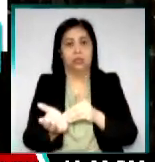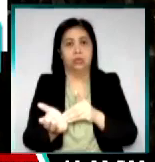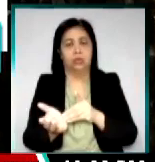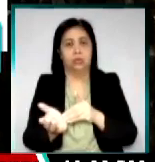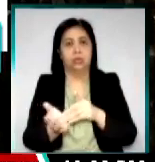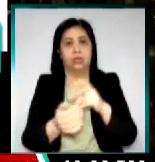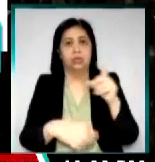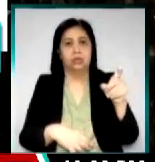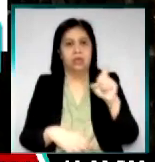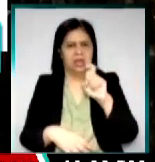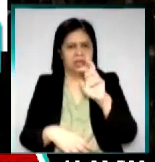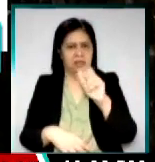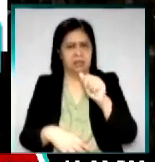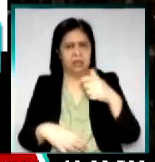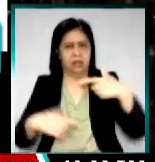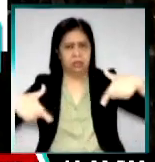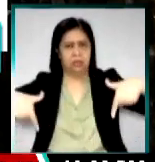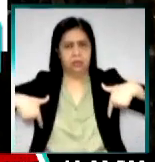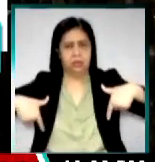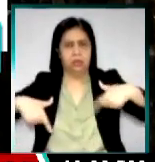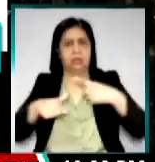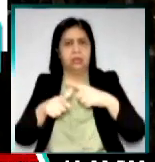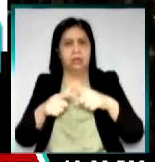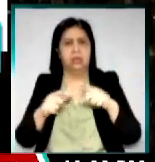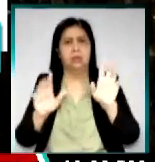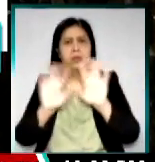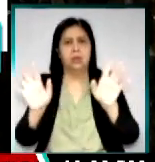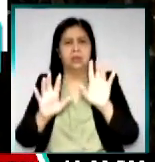dibdib at huwag na raw akong maingat dahil